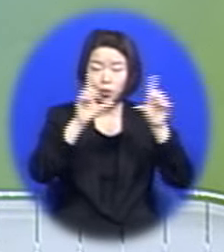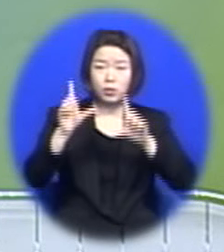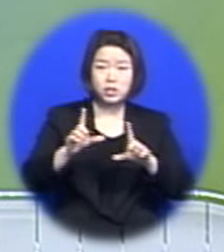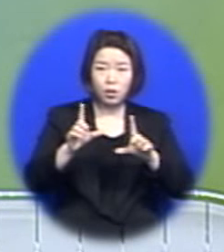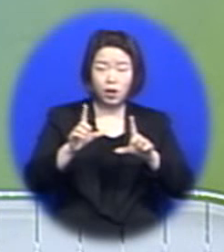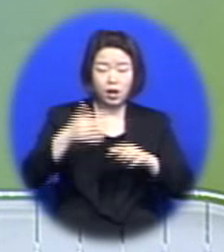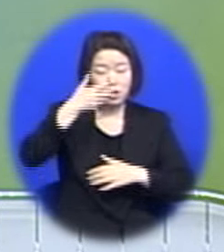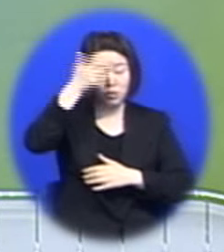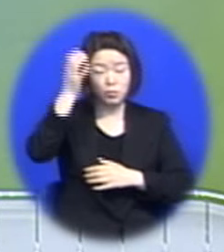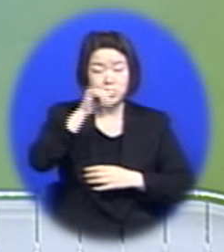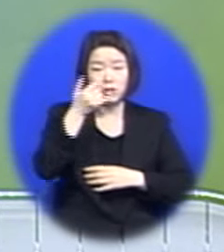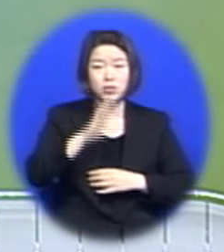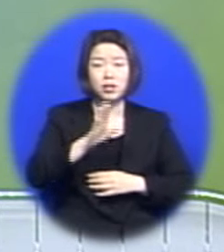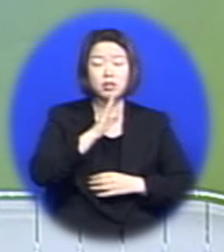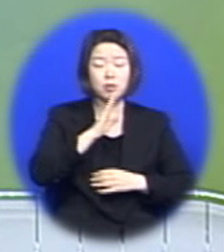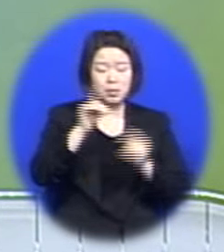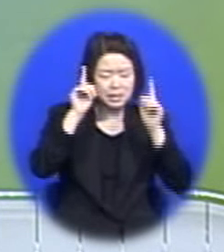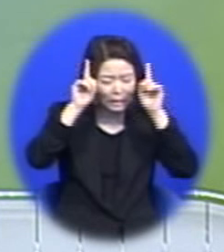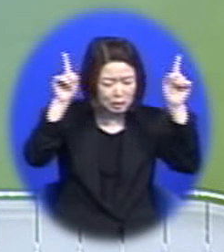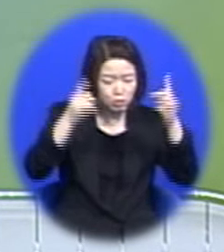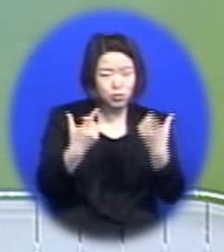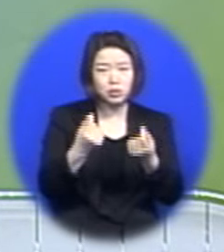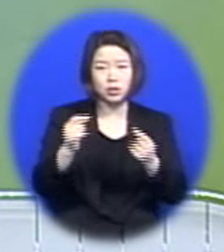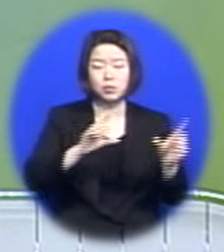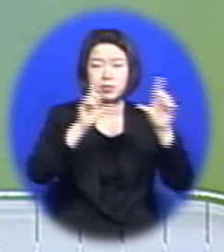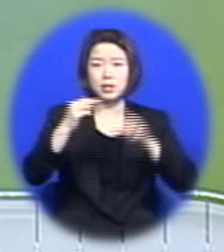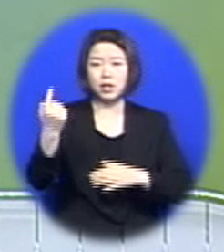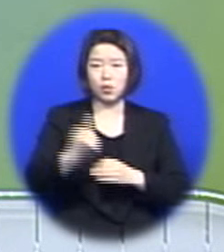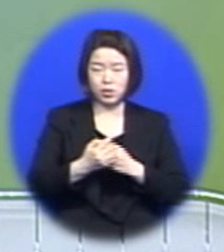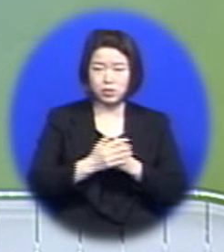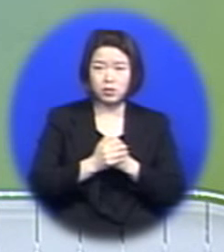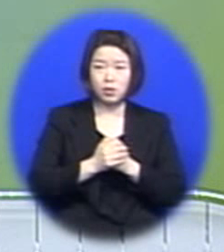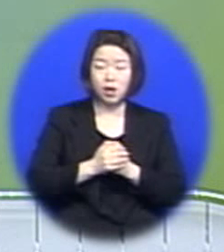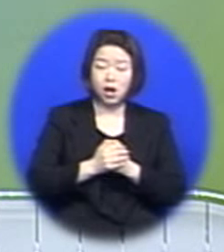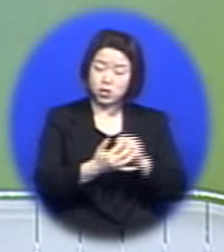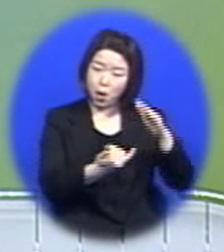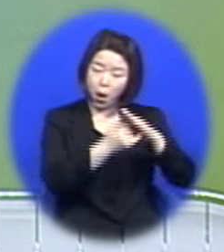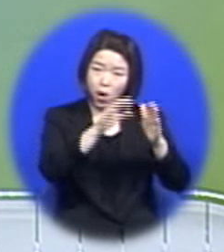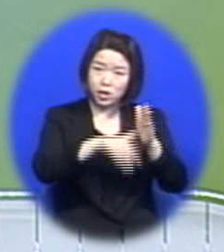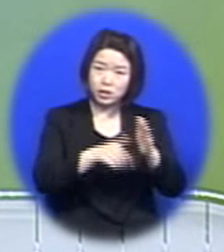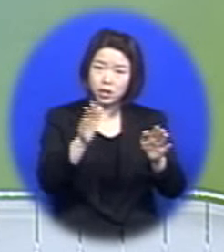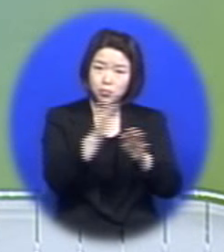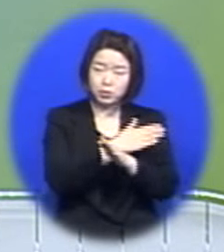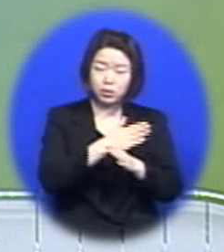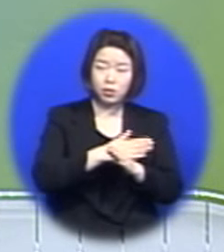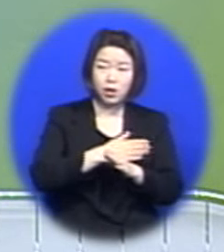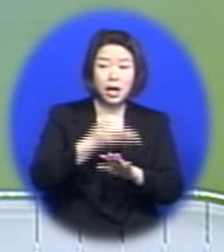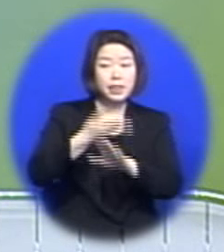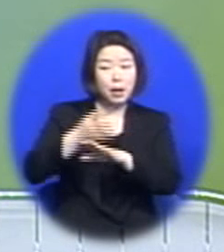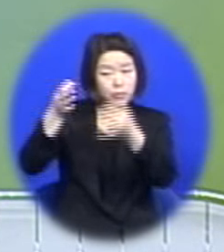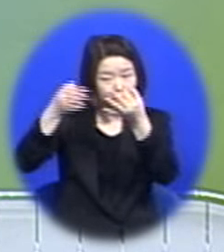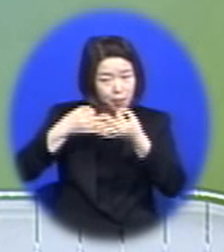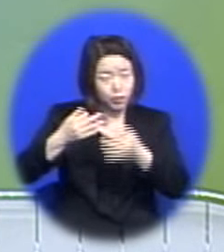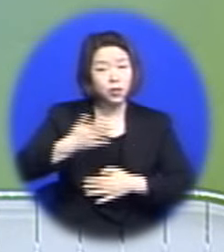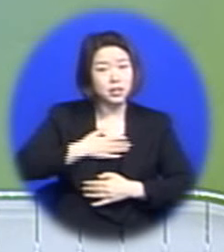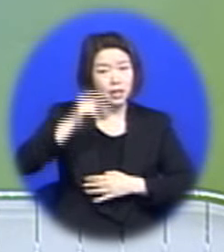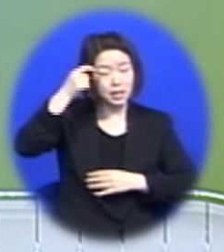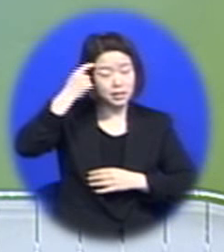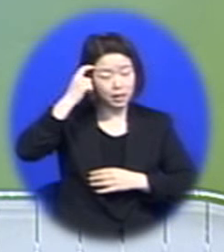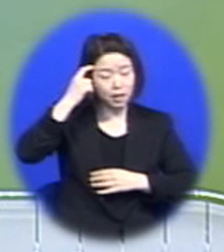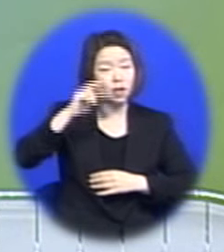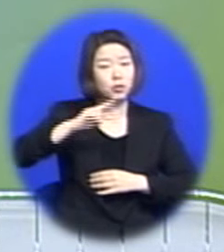지옥같이 살았습니다. 저는 어릴 때부터 남들이 보기에도 그렇고 제가 생각해도 그렇고